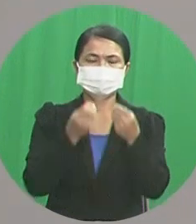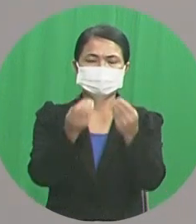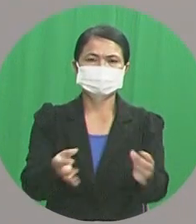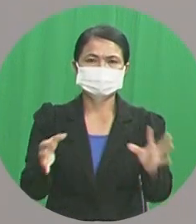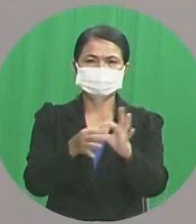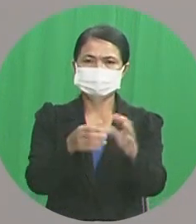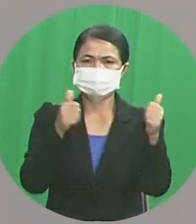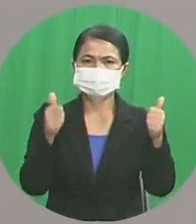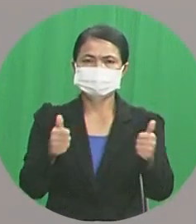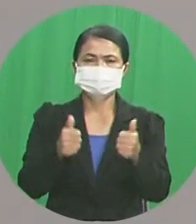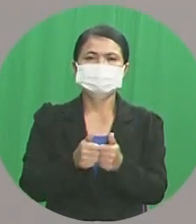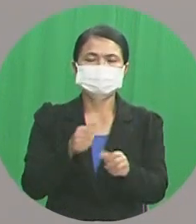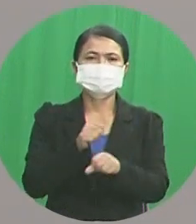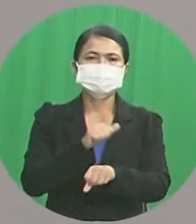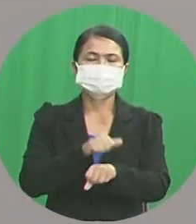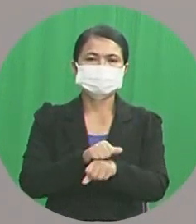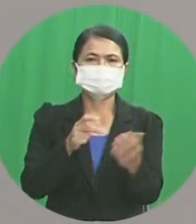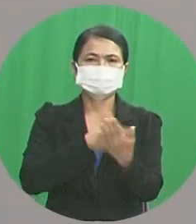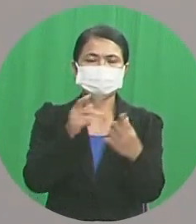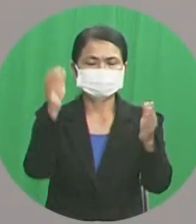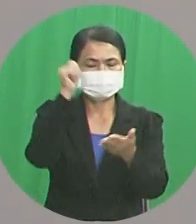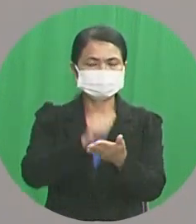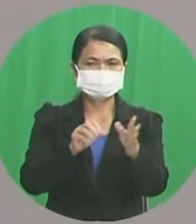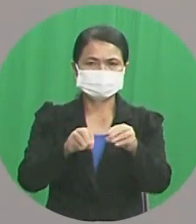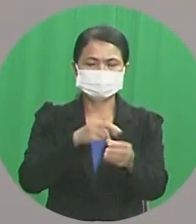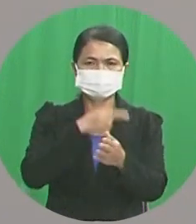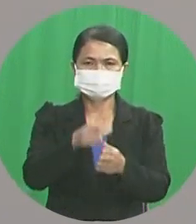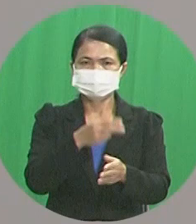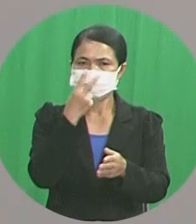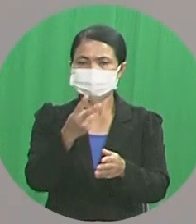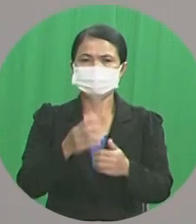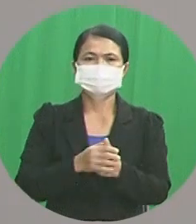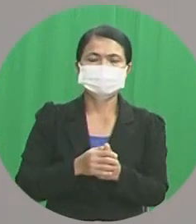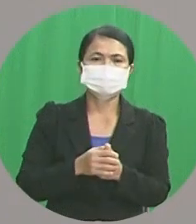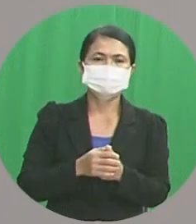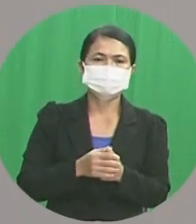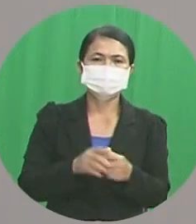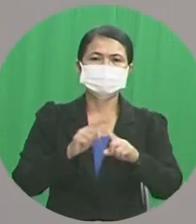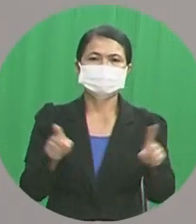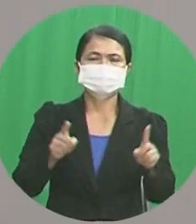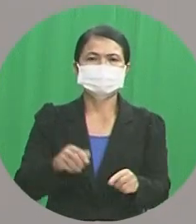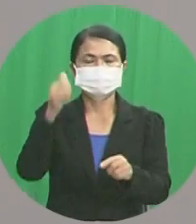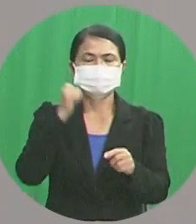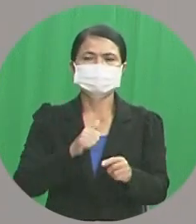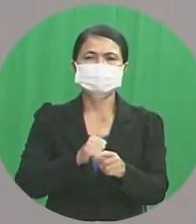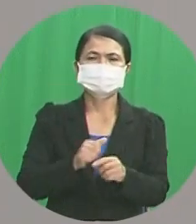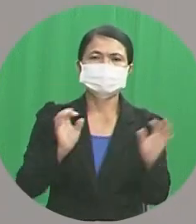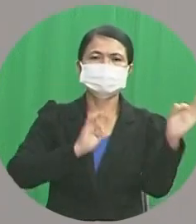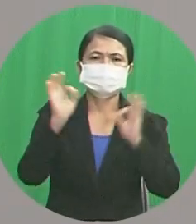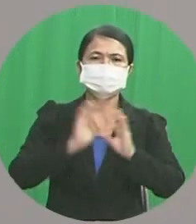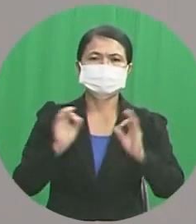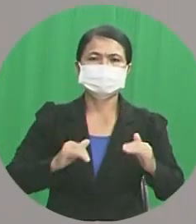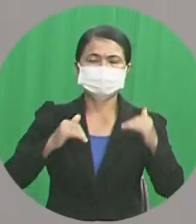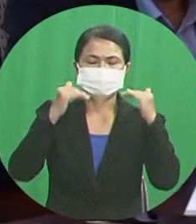ហការយ៉ាងល្អលើការអនុវត្តគម្រោងសម្រាប់ទទួលបានលទ្ធផលគួរឲ្យកត់សម្គាល់មិនតែប៉ុណ្ណោះលោកស្រីក៏បានវាតម្លៃខ្ព